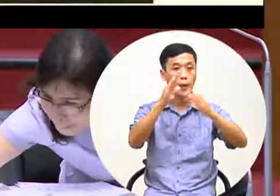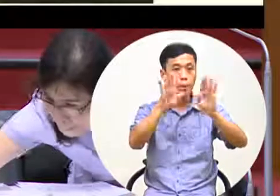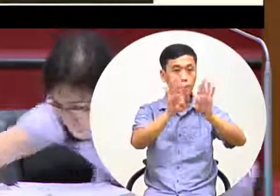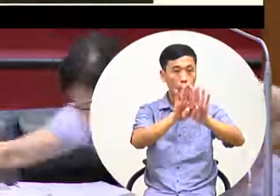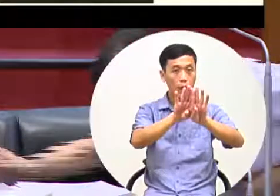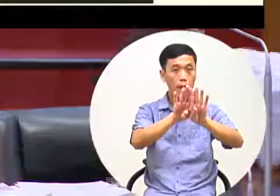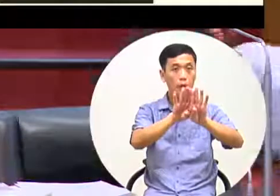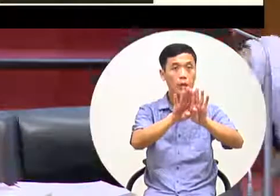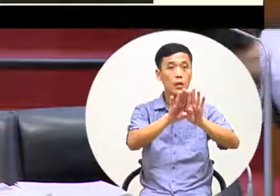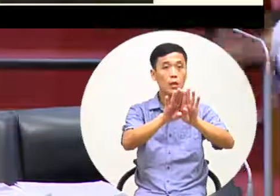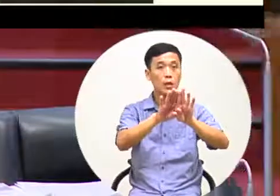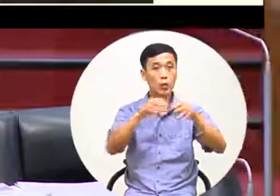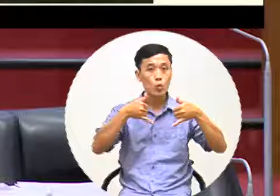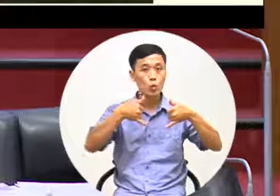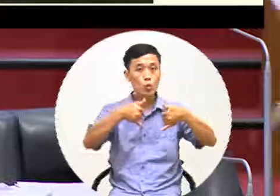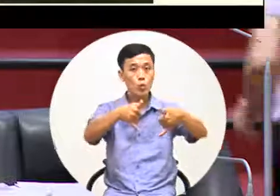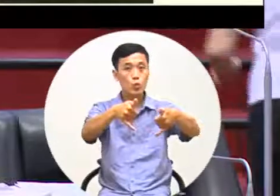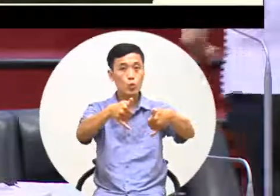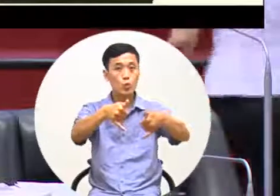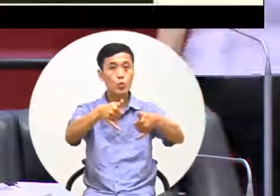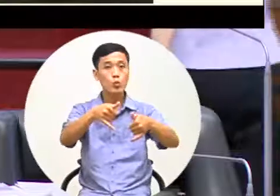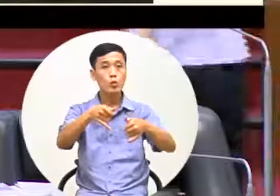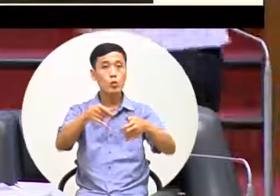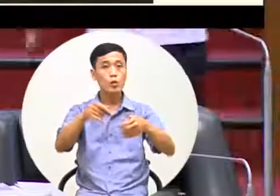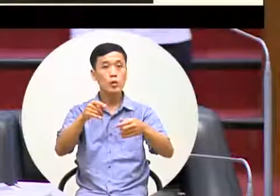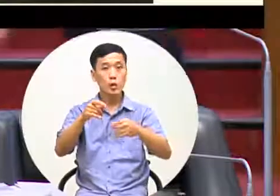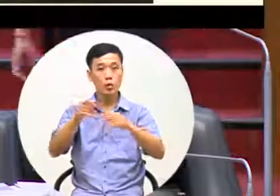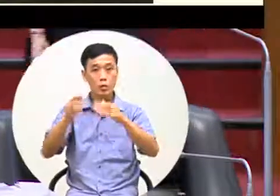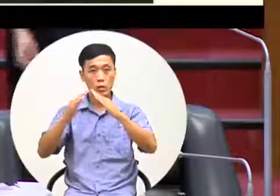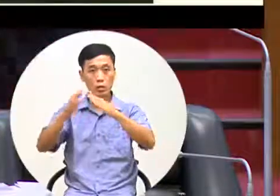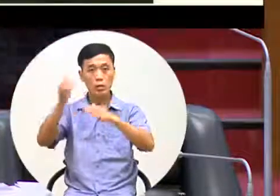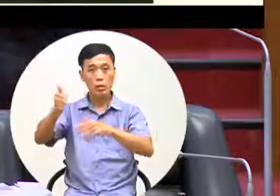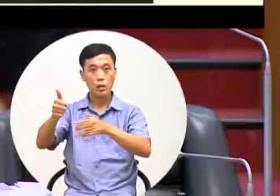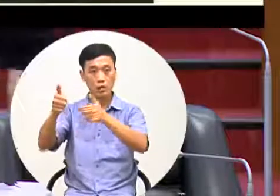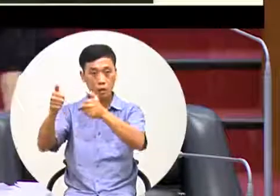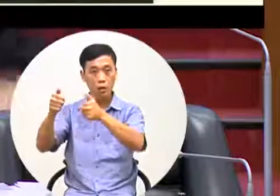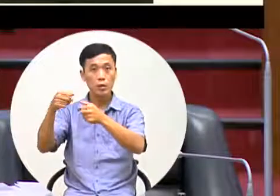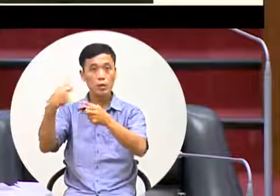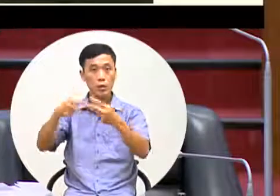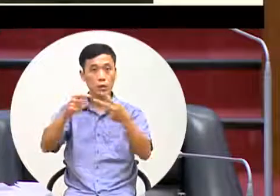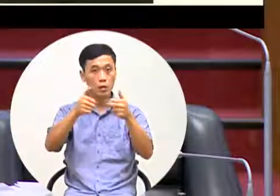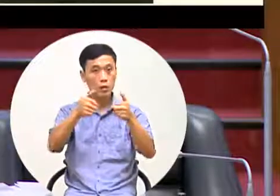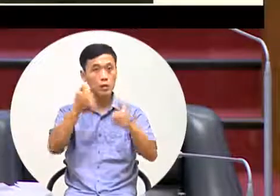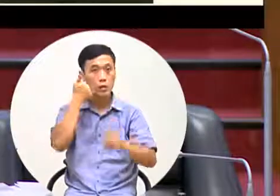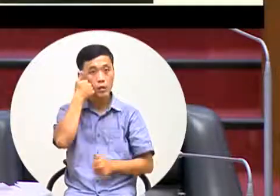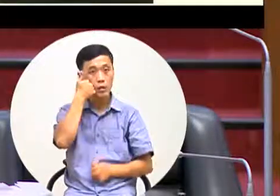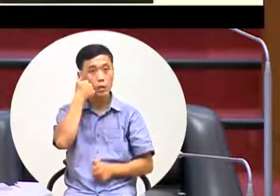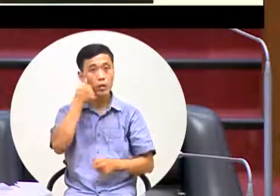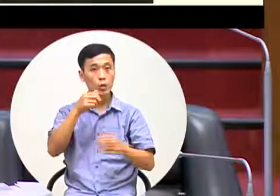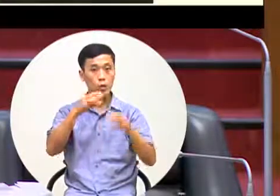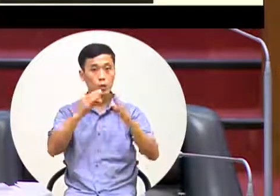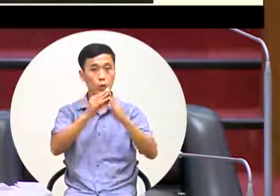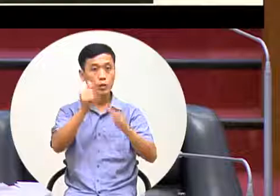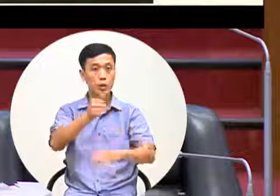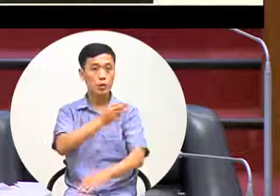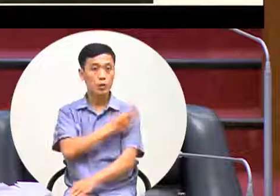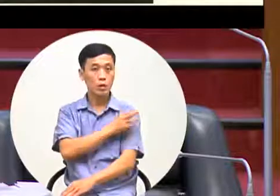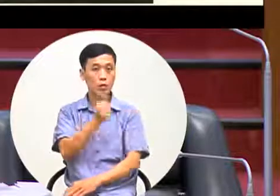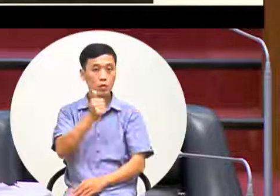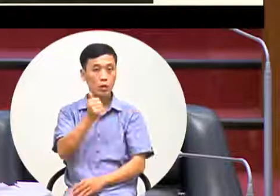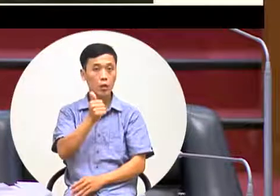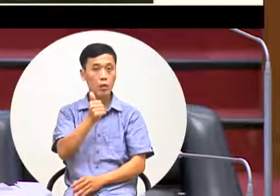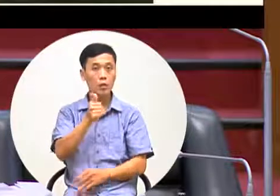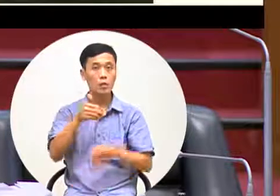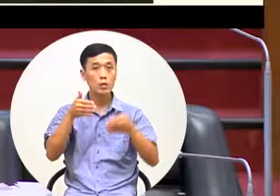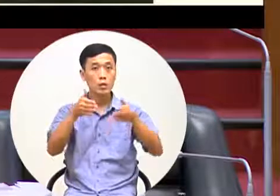啊，要感谢市长，也感谢我们赵局长哈，这个衙门口道路施工